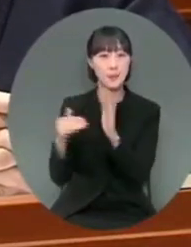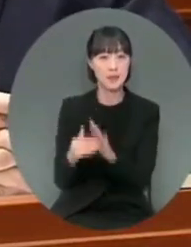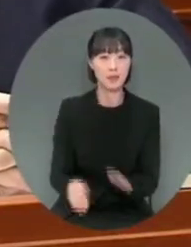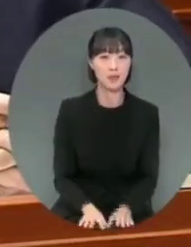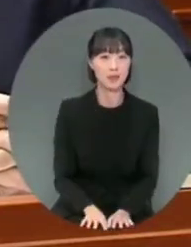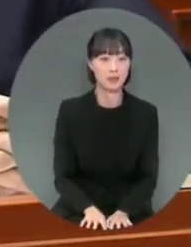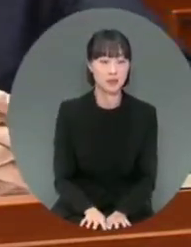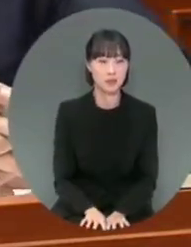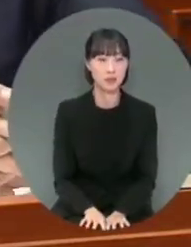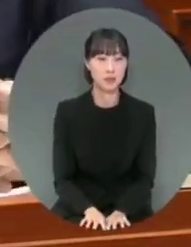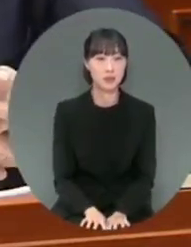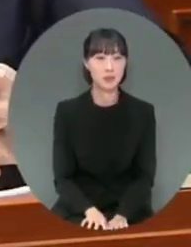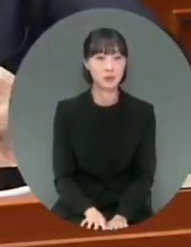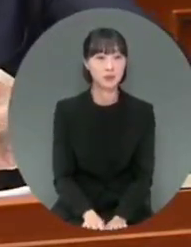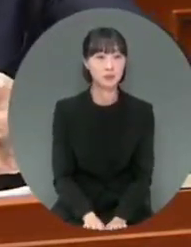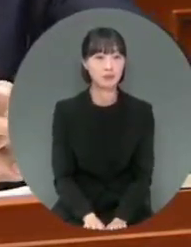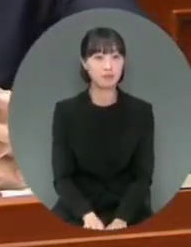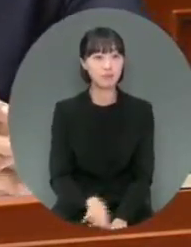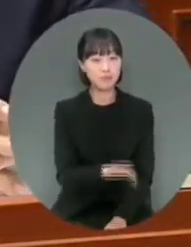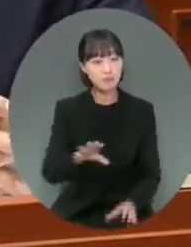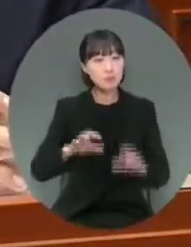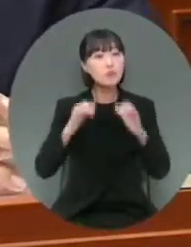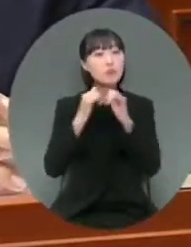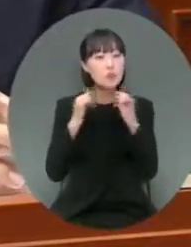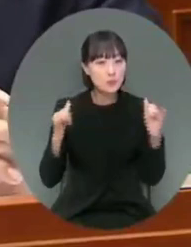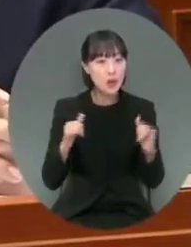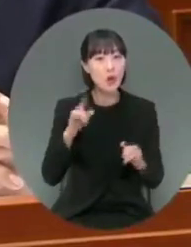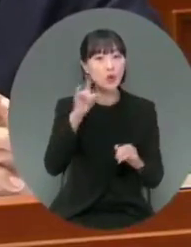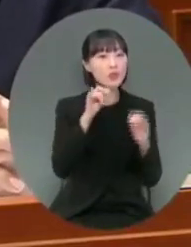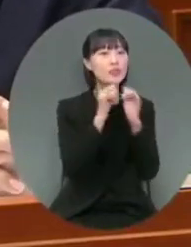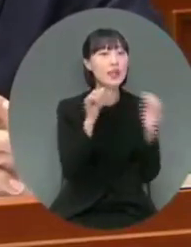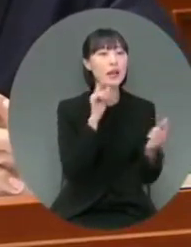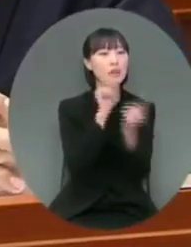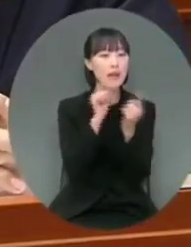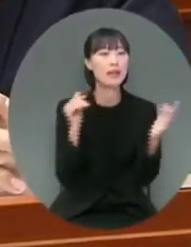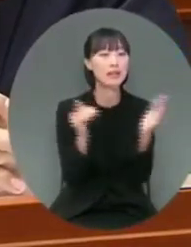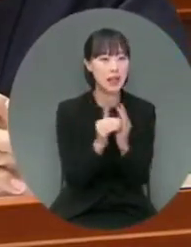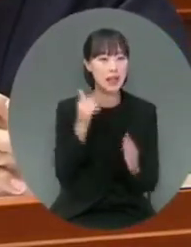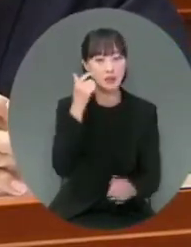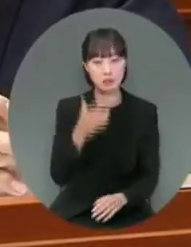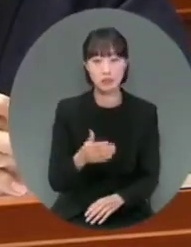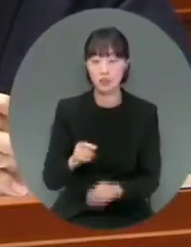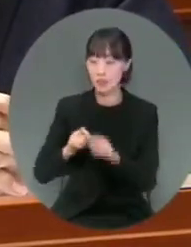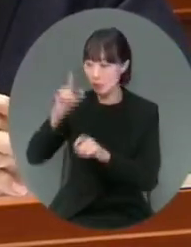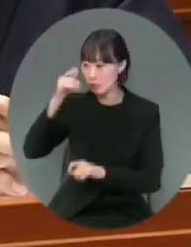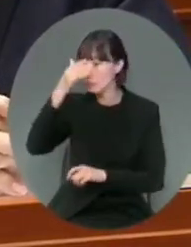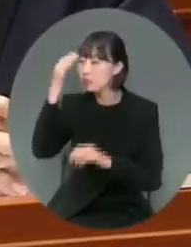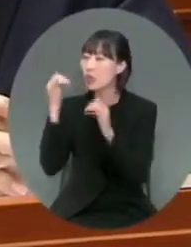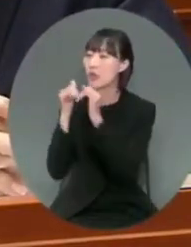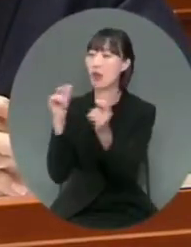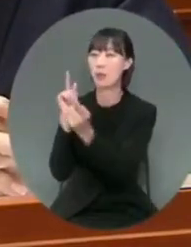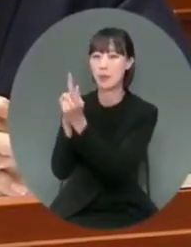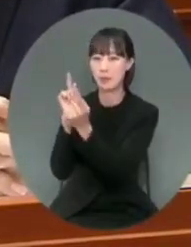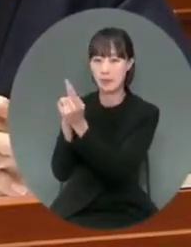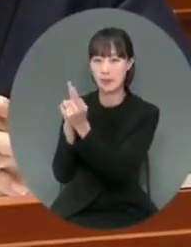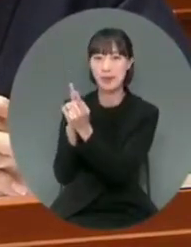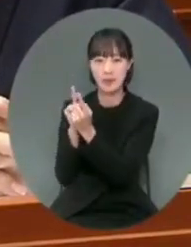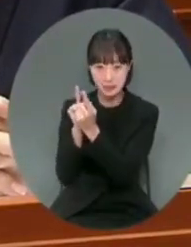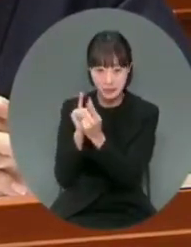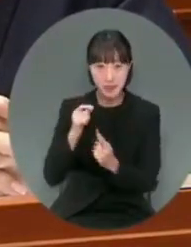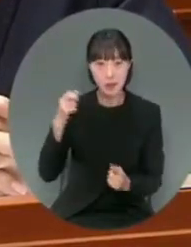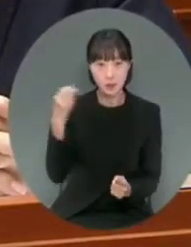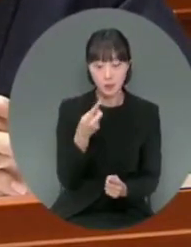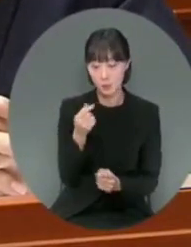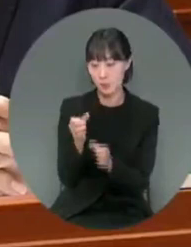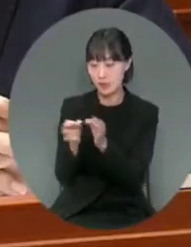지역을 말씀드리는 게 아니고 우리 국민을 어떤 분을 만났느냐를 여쭤보는 거예요. 네, 주로 청년들을 많이 만나고 다니고요.